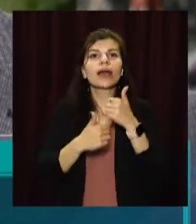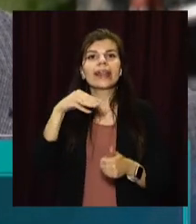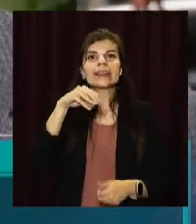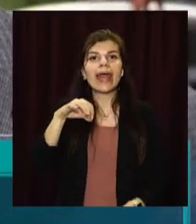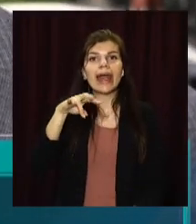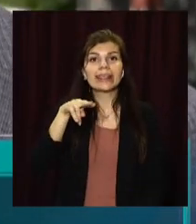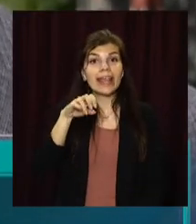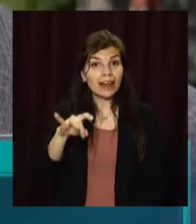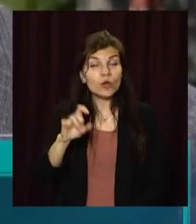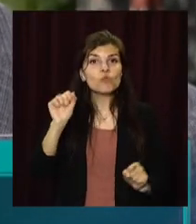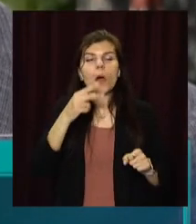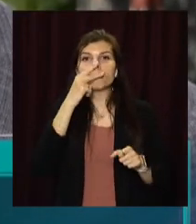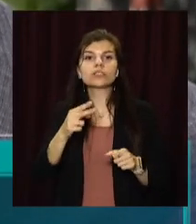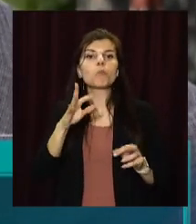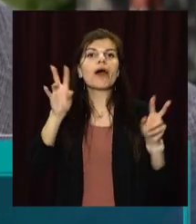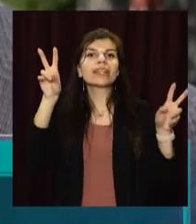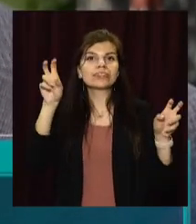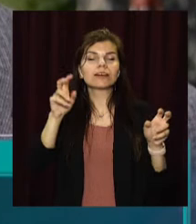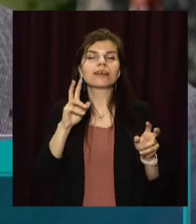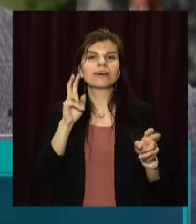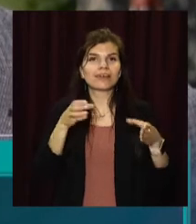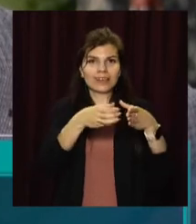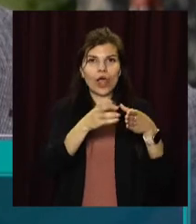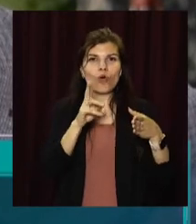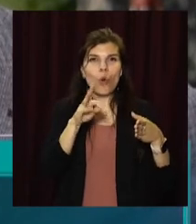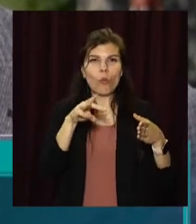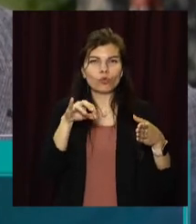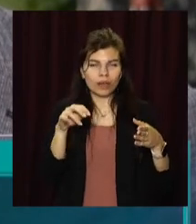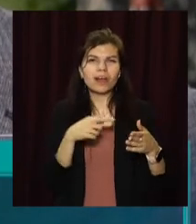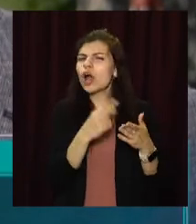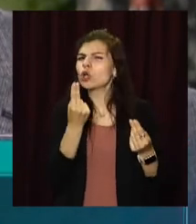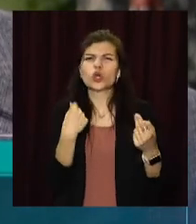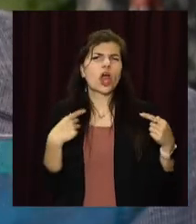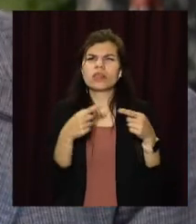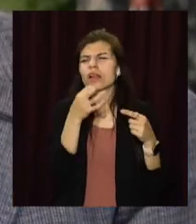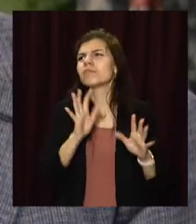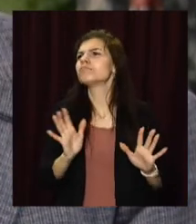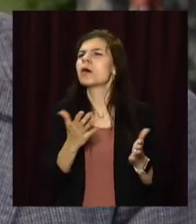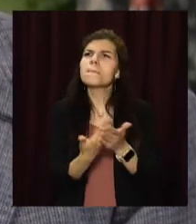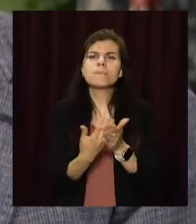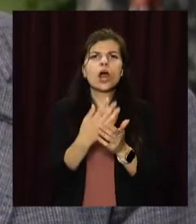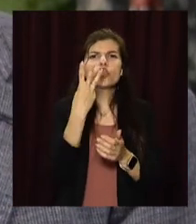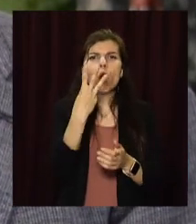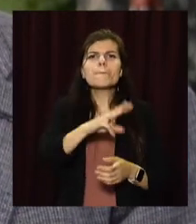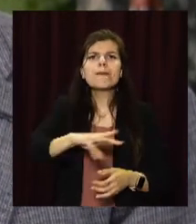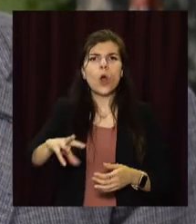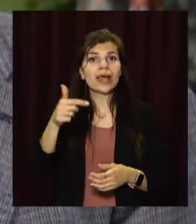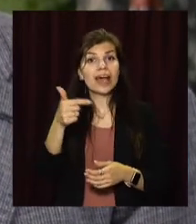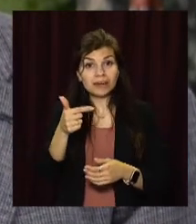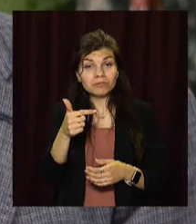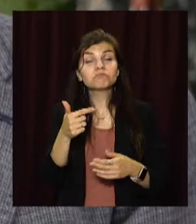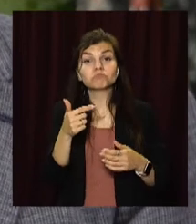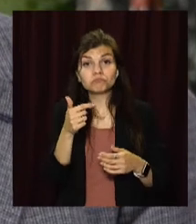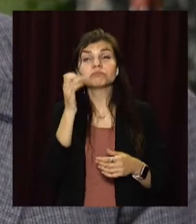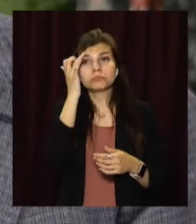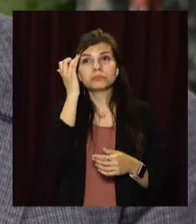Можно посмотреть по названию коммунального предприятия. Сумму сейчас точно не скажу, это порядка 3 миллионов гривен. Значит, ну,